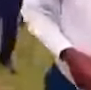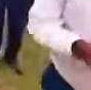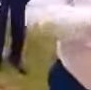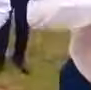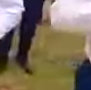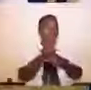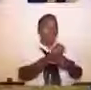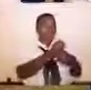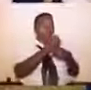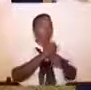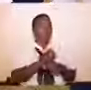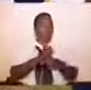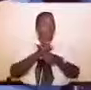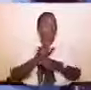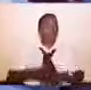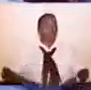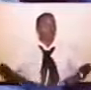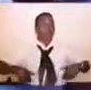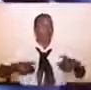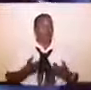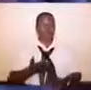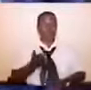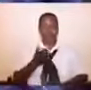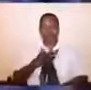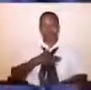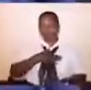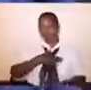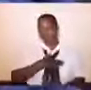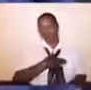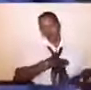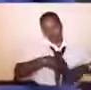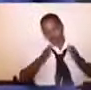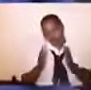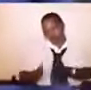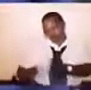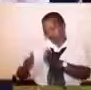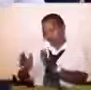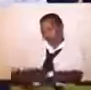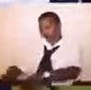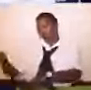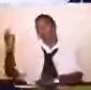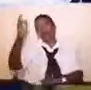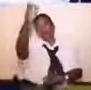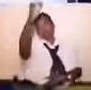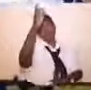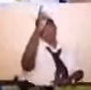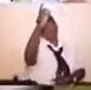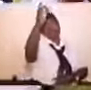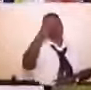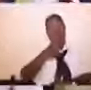ni mwe mwai katilila mwe owani ifili kuntanshi ifili